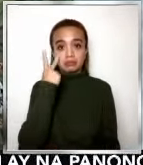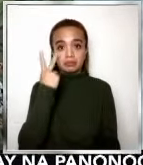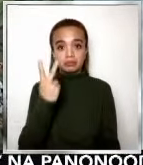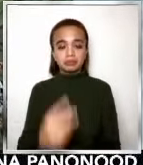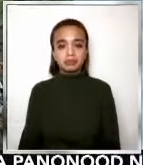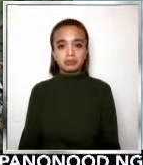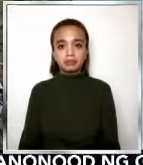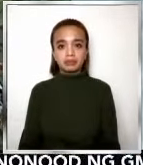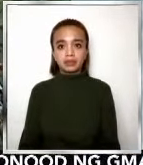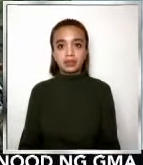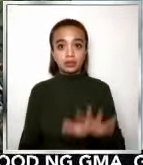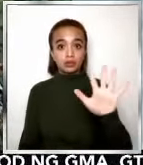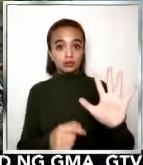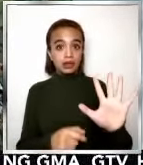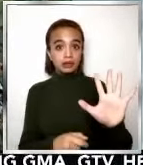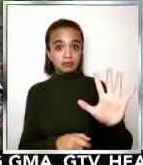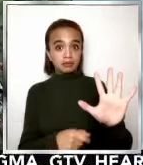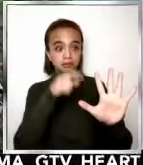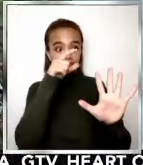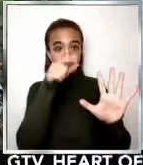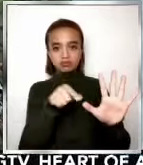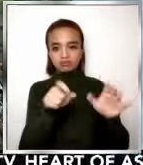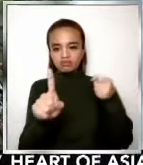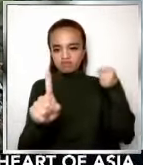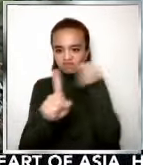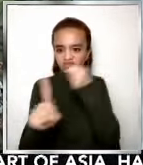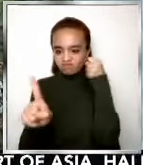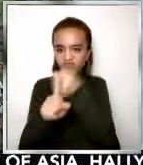itong mga lima na ito ay pinagtulungang bugbugin